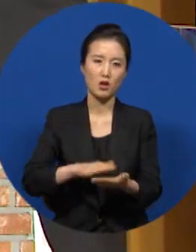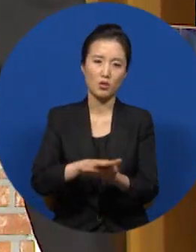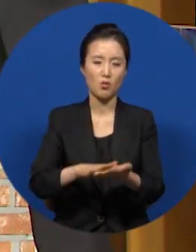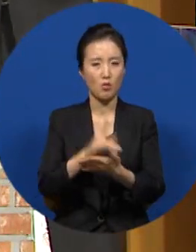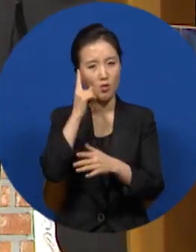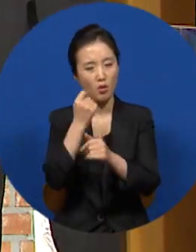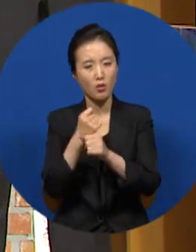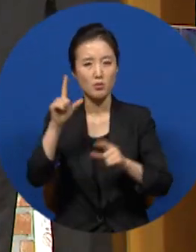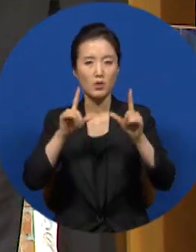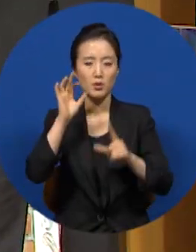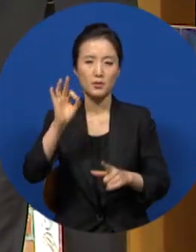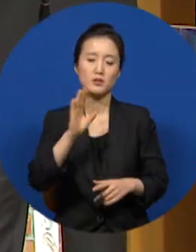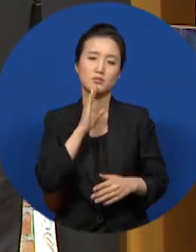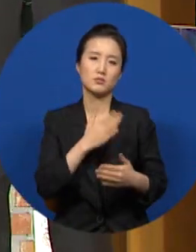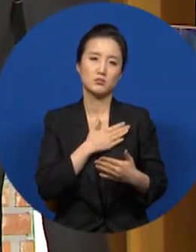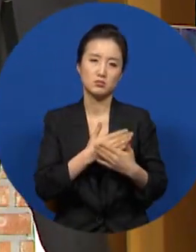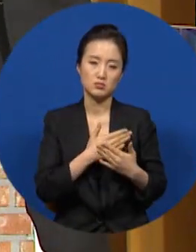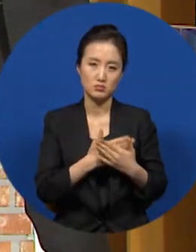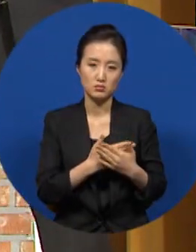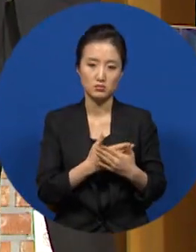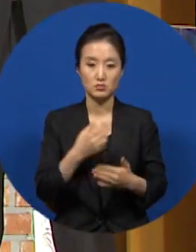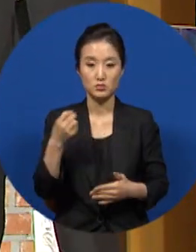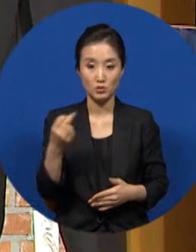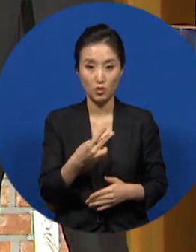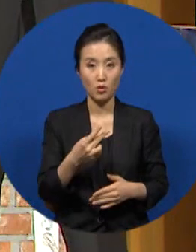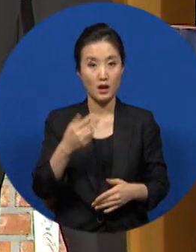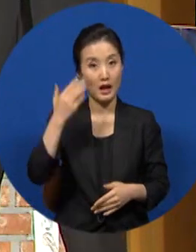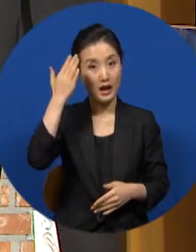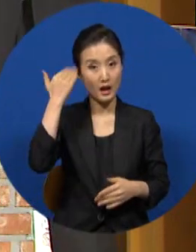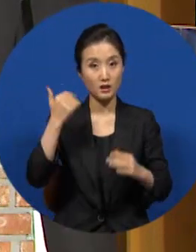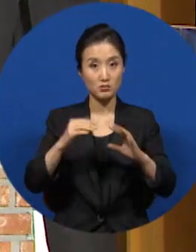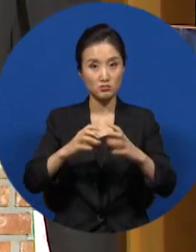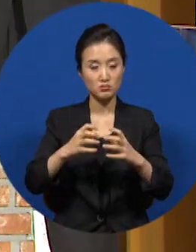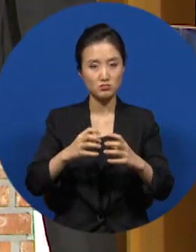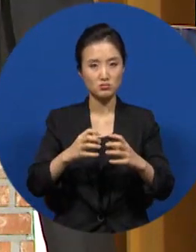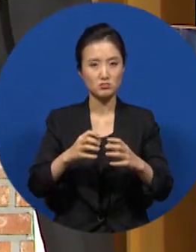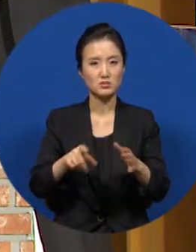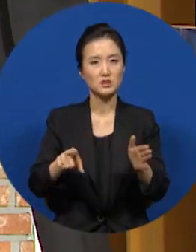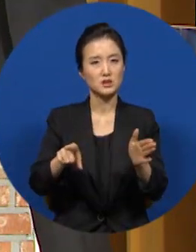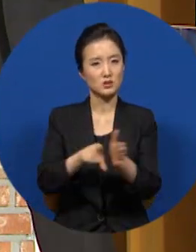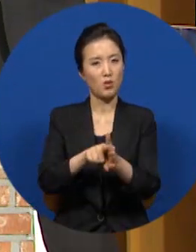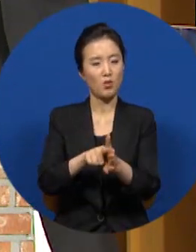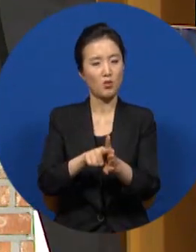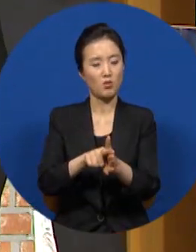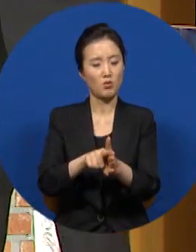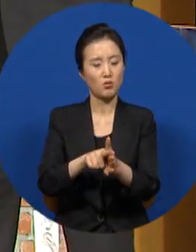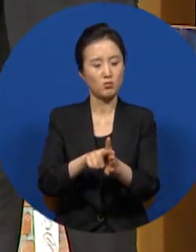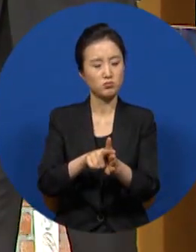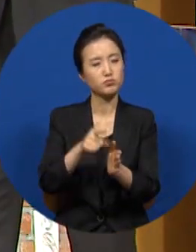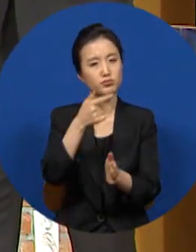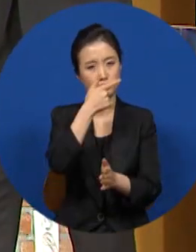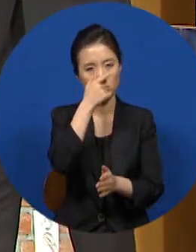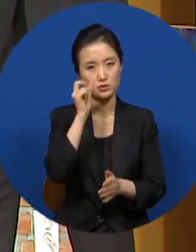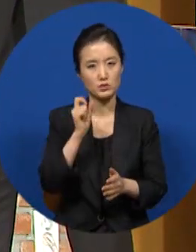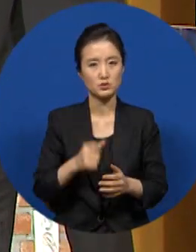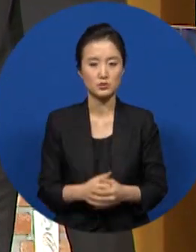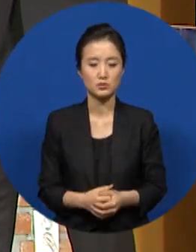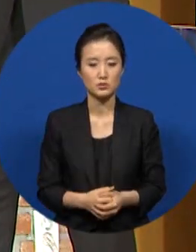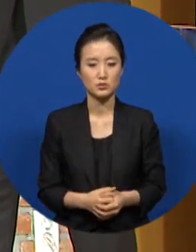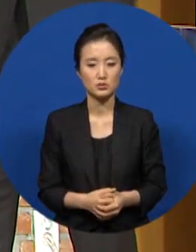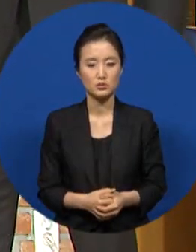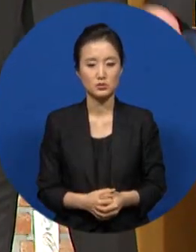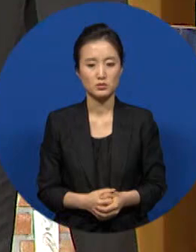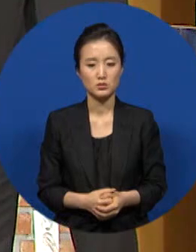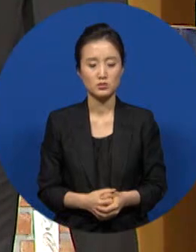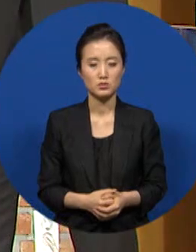그 국가 신용 등급이 굉장히 낮아요. 우리는 이제 전쟁이 끝나지 않은 나라에서. 여튼 2016년도 사건을 쭉